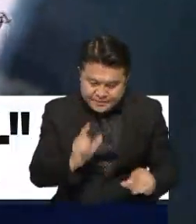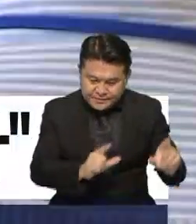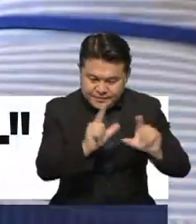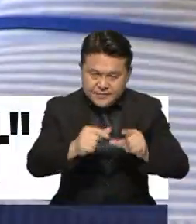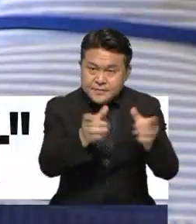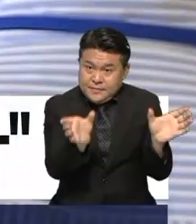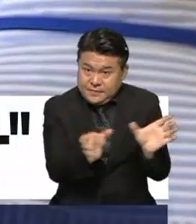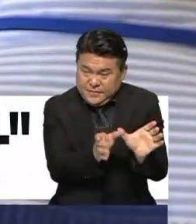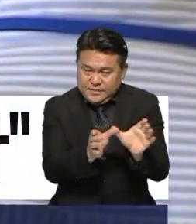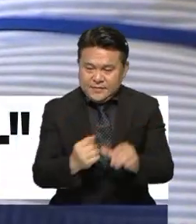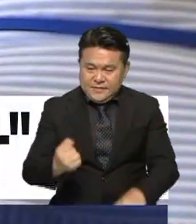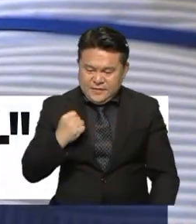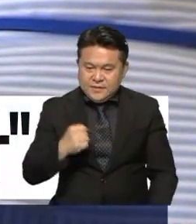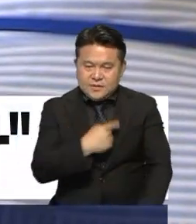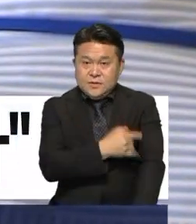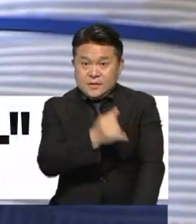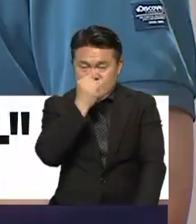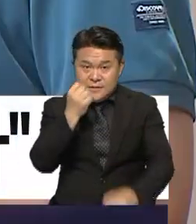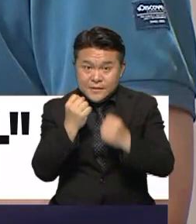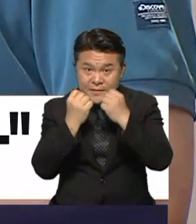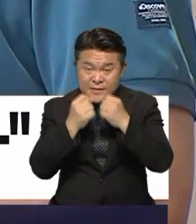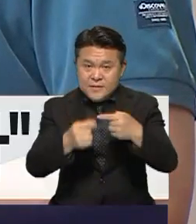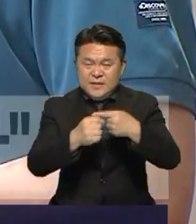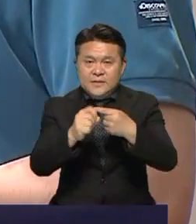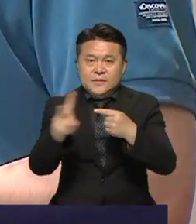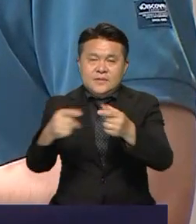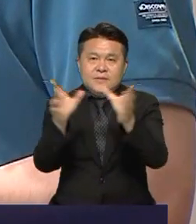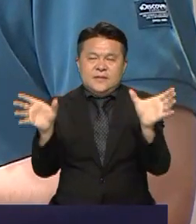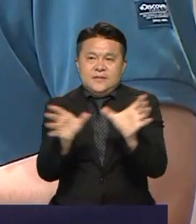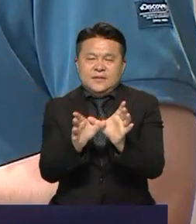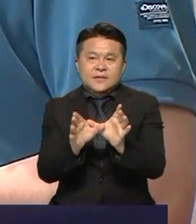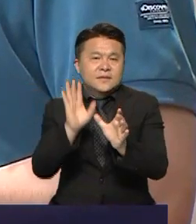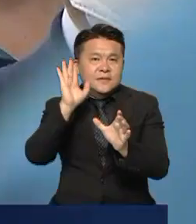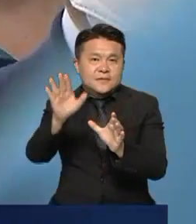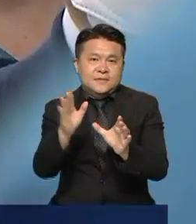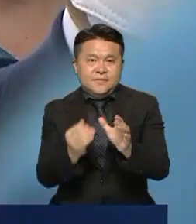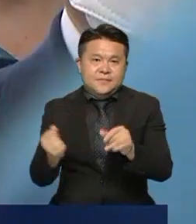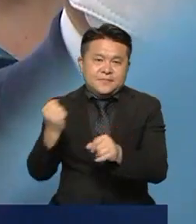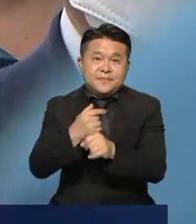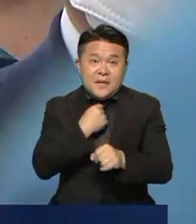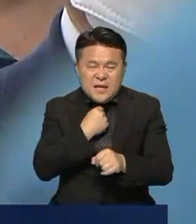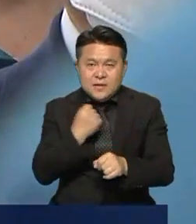민생정당, 강력하고 유능한 제1야당으로 거듭나겠다는 다짐과